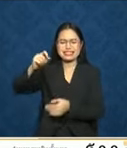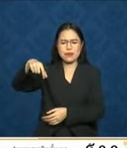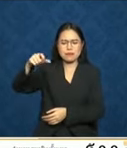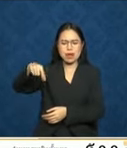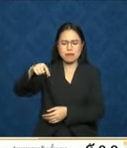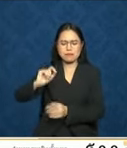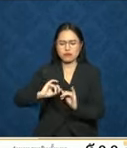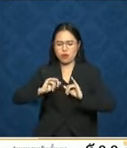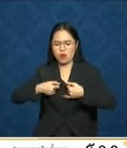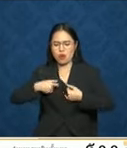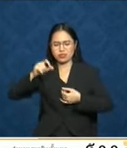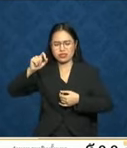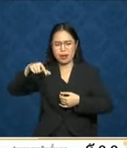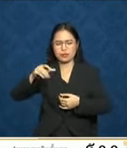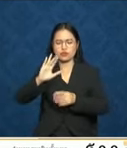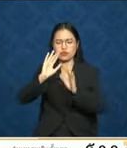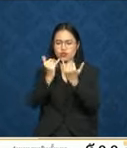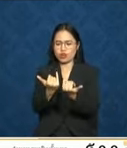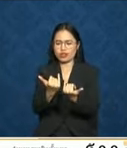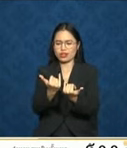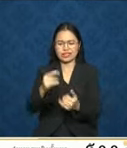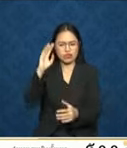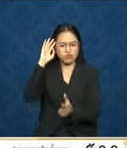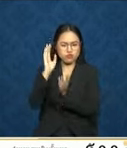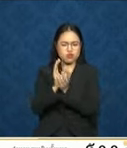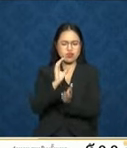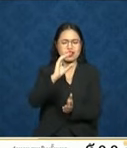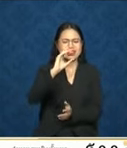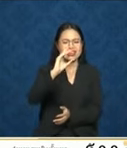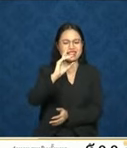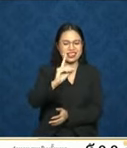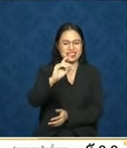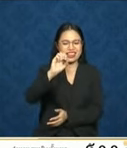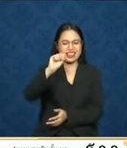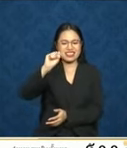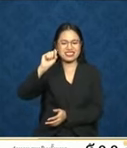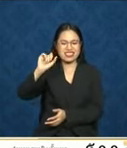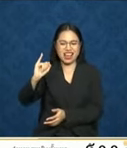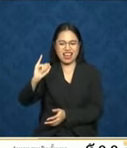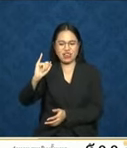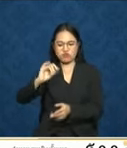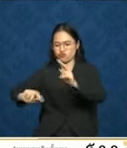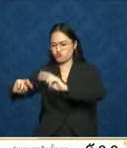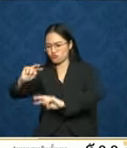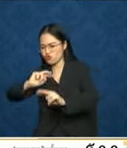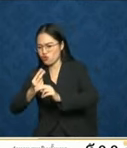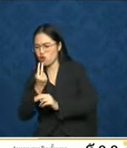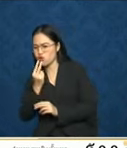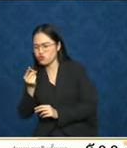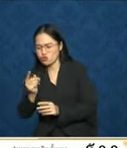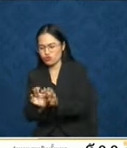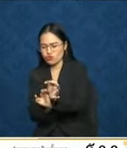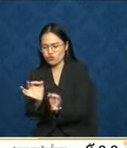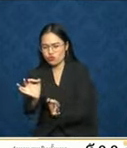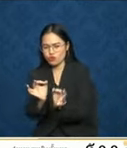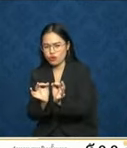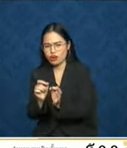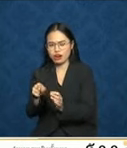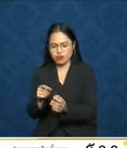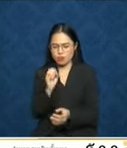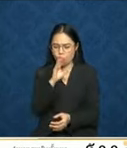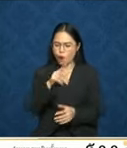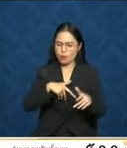ครับแล้วก็ทราบตอนนี้ทาง DSI ได้มีการตรวจสอบอยากให้ทางกรมสอบสวนคดีพิเศษมีการตรวจสอบและชี้แจงให้กับพี่น้องประชา